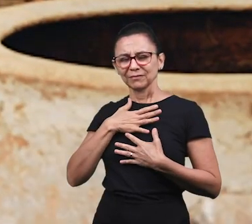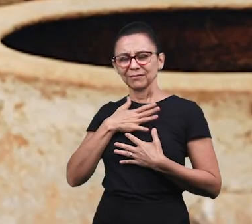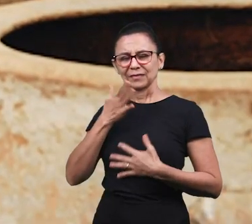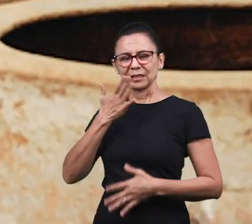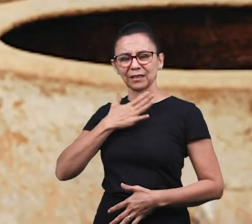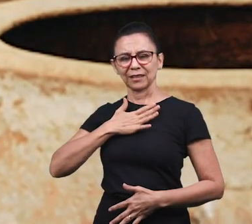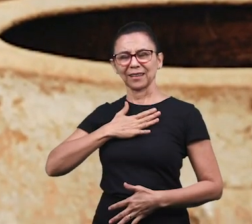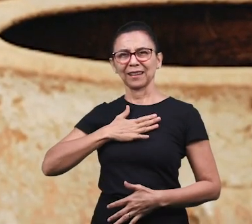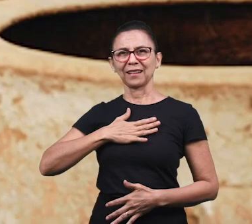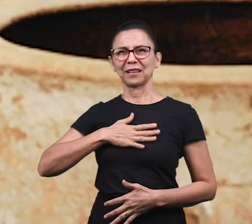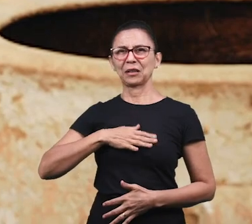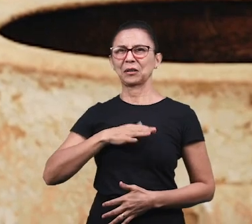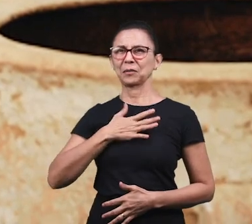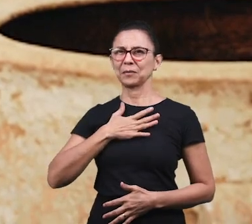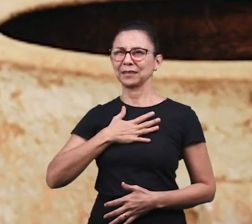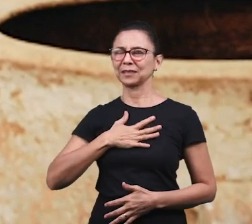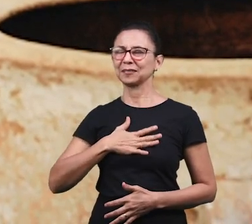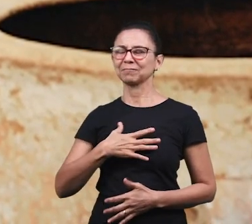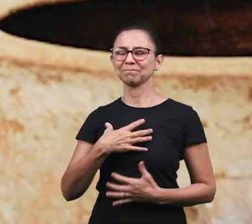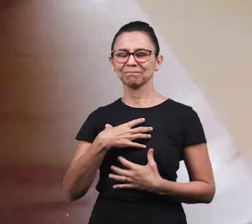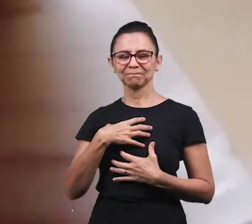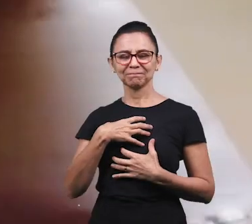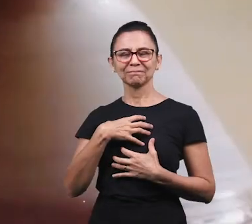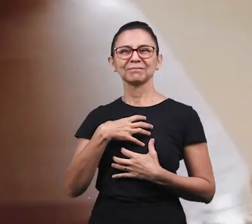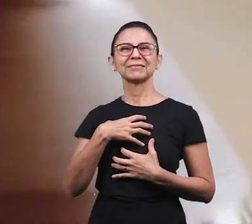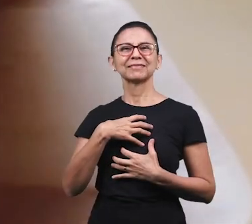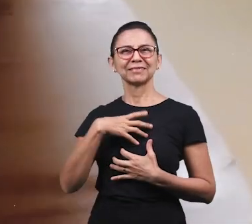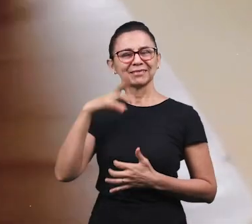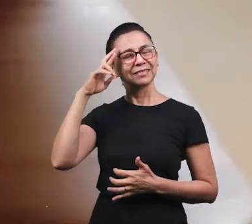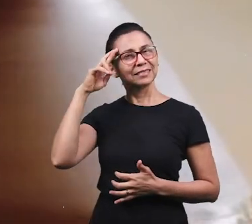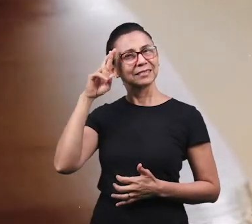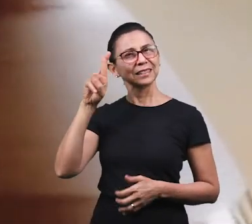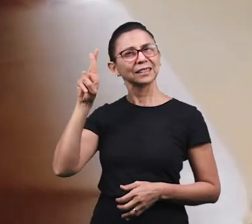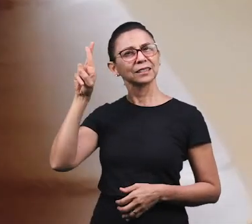me acalma, ó Senhor.